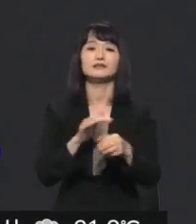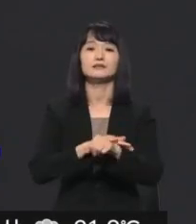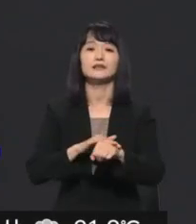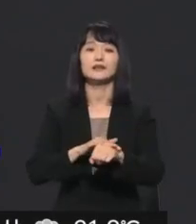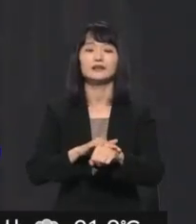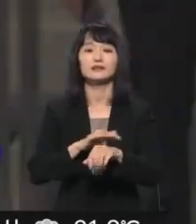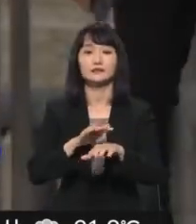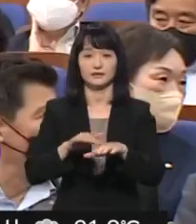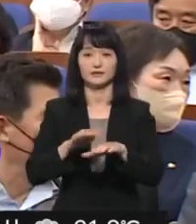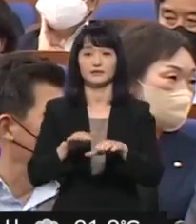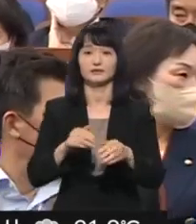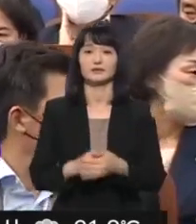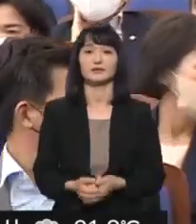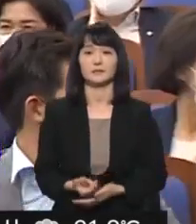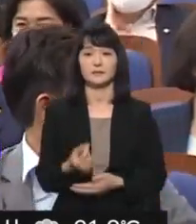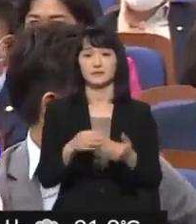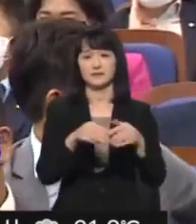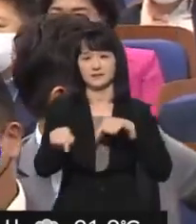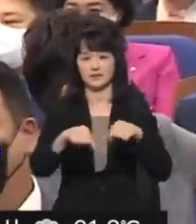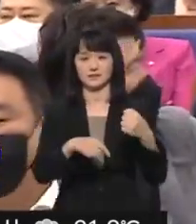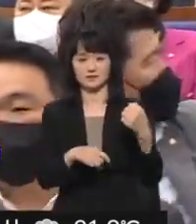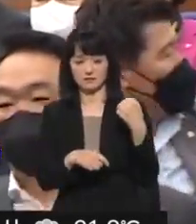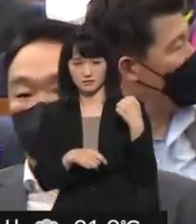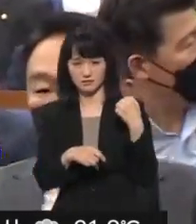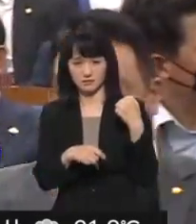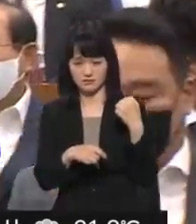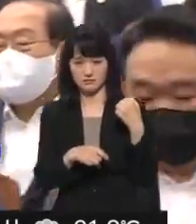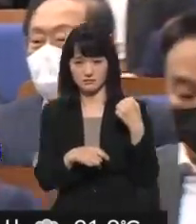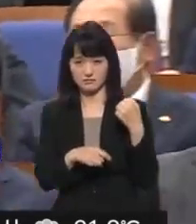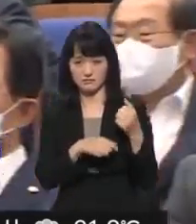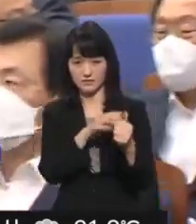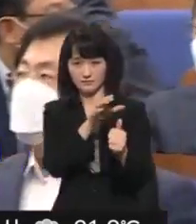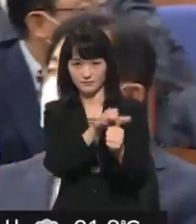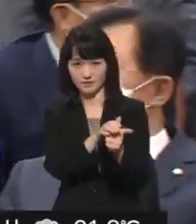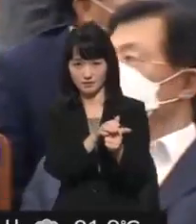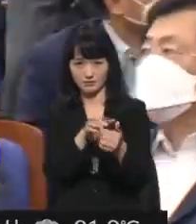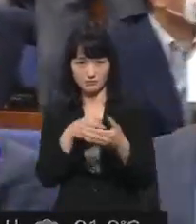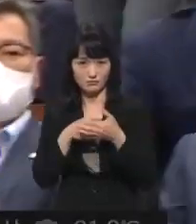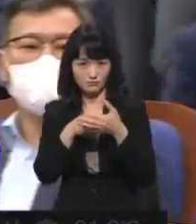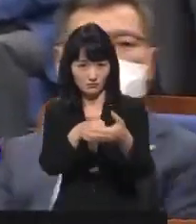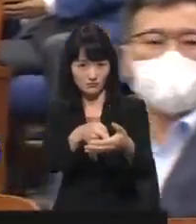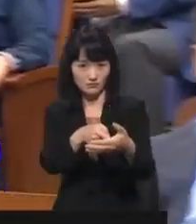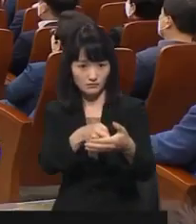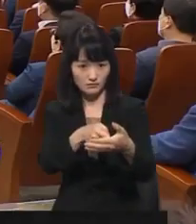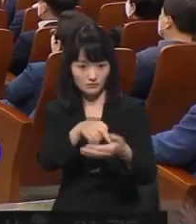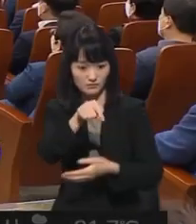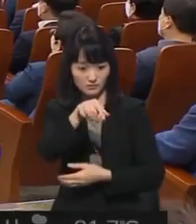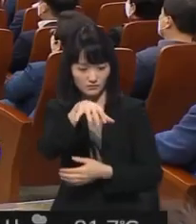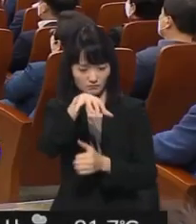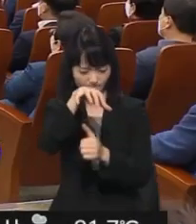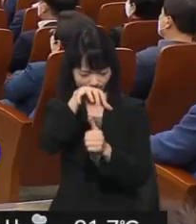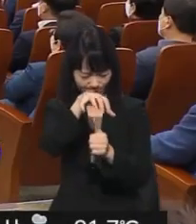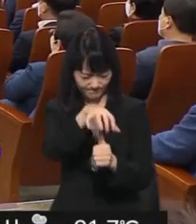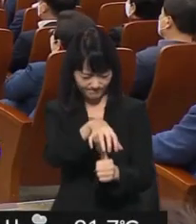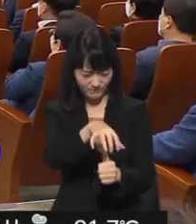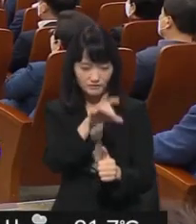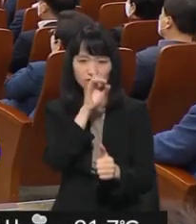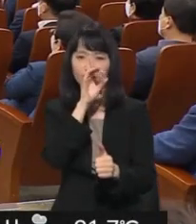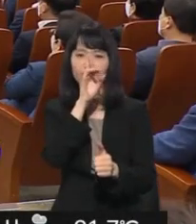그 빨리 리더쉽을 만들고 이제 터 앞으로 나가야 되지 여기에 계속 매몰되어 선언한 되죠